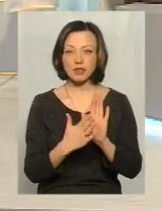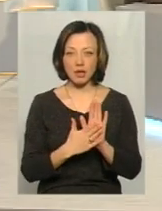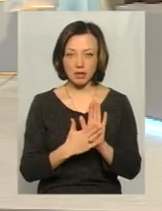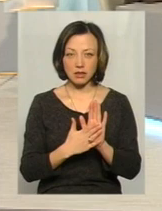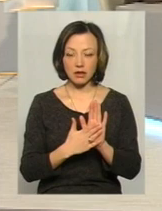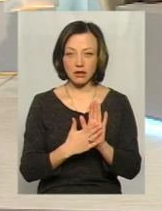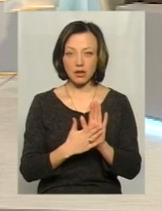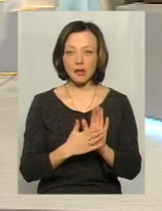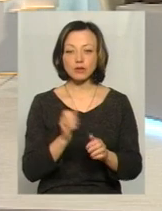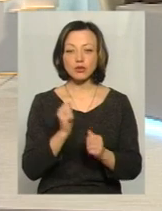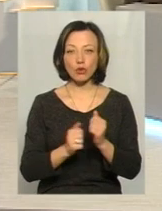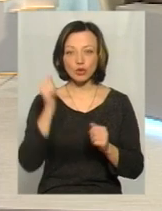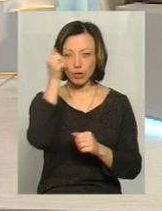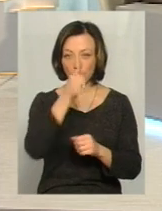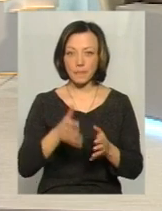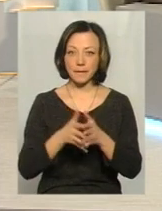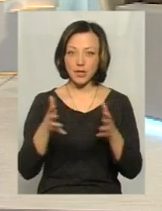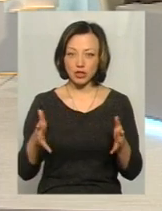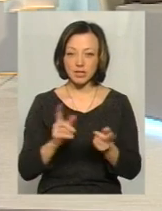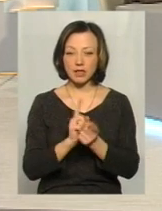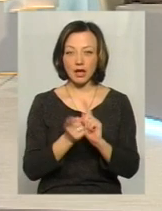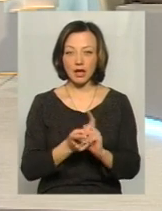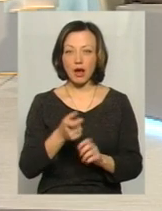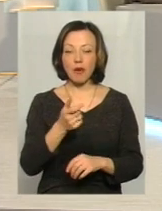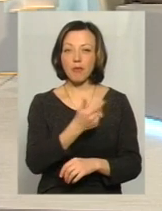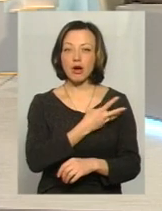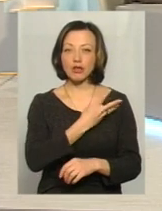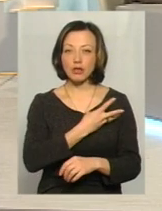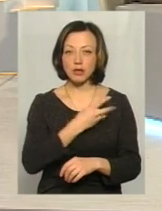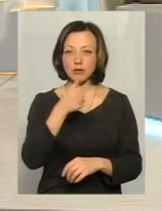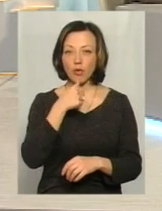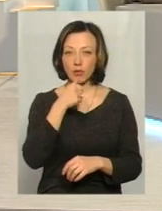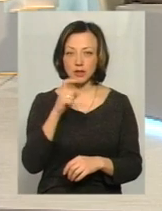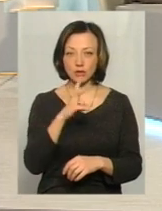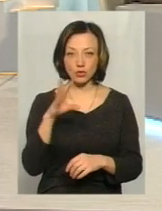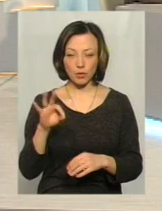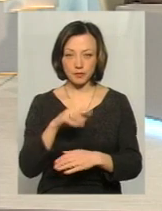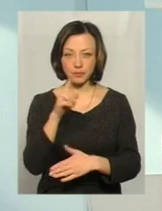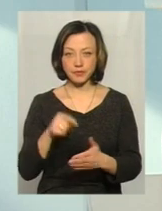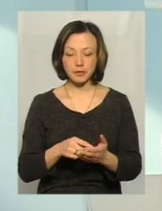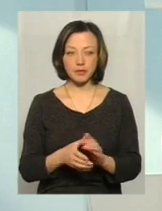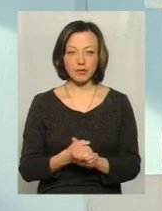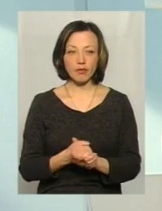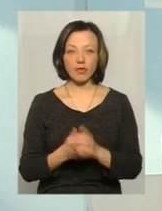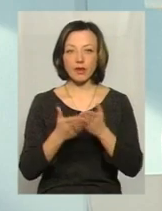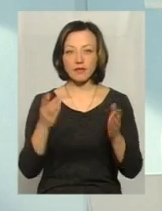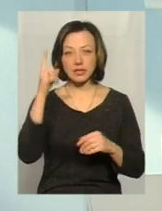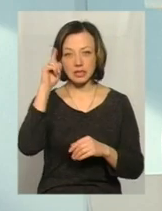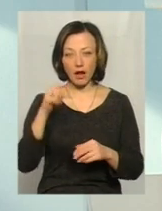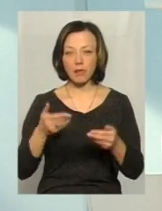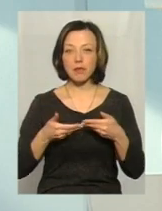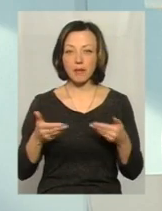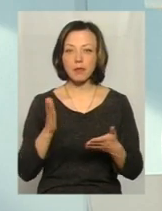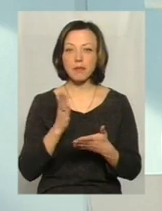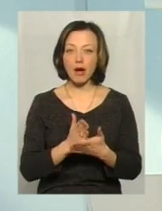так? З кожним роком все більше стає охочих проходити саме пробне ЗНО, так? Ви знаєте, якщо ми маємо